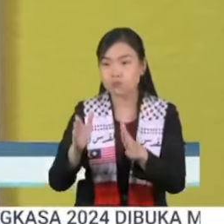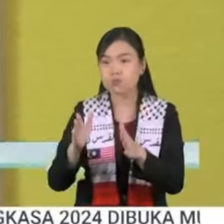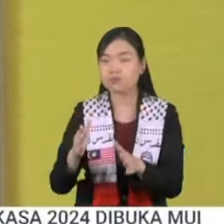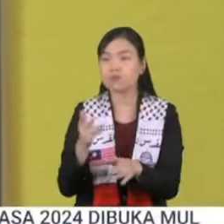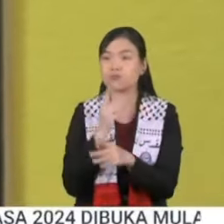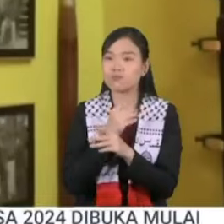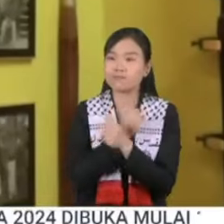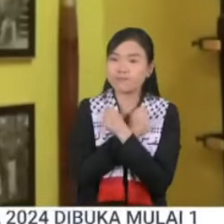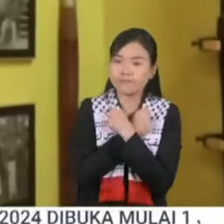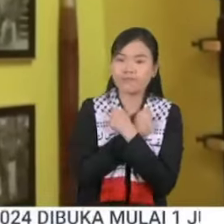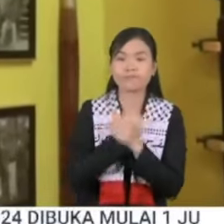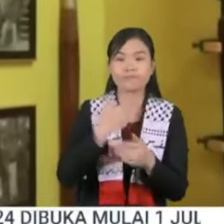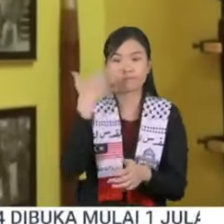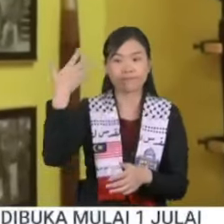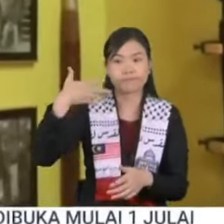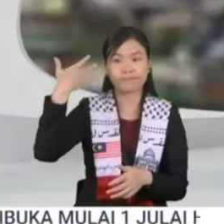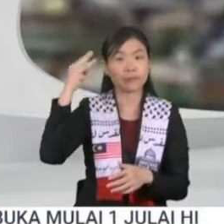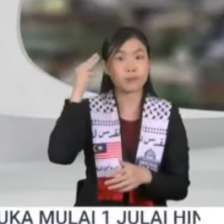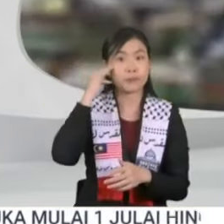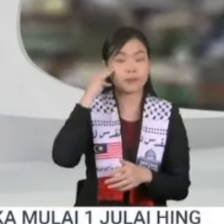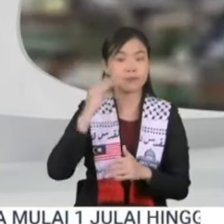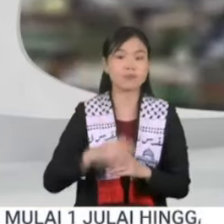dan Nusantara.